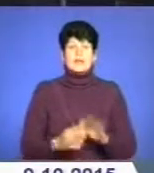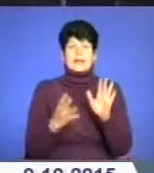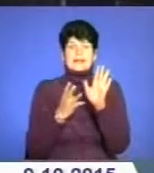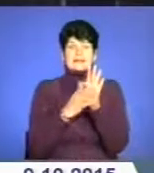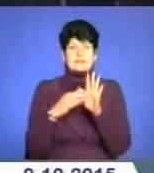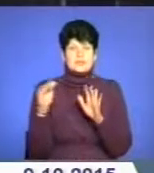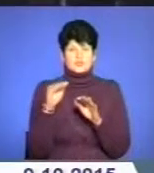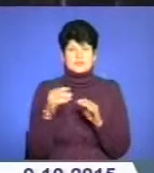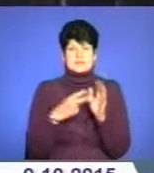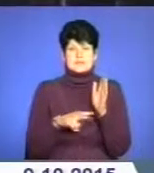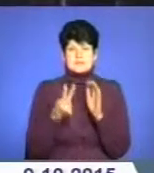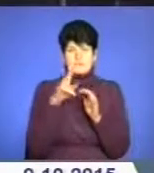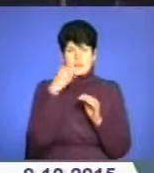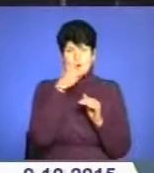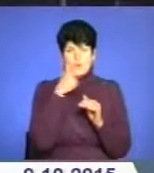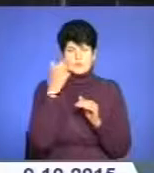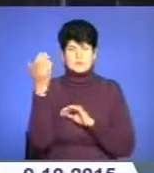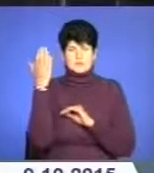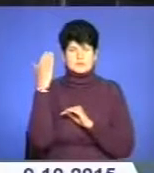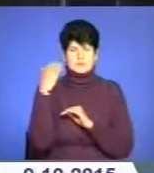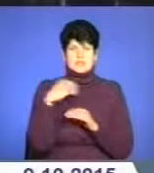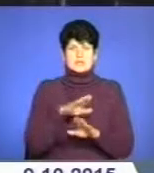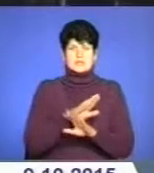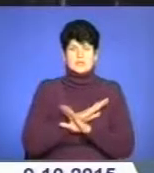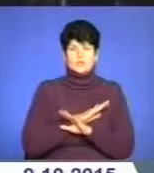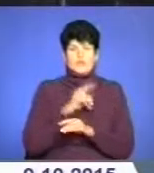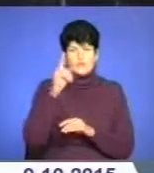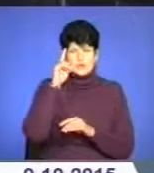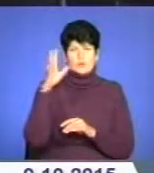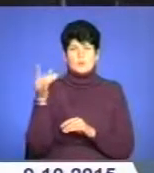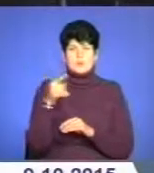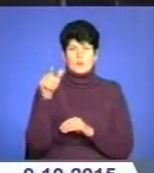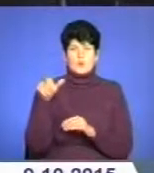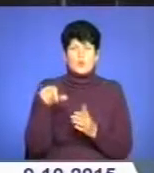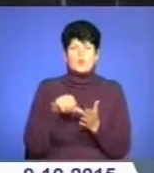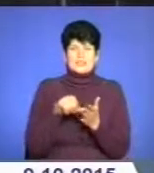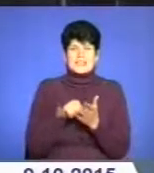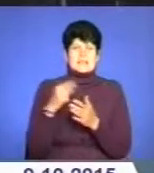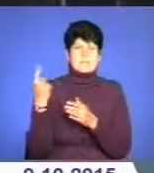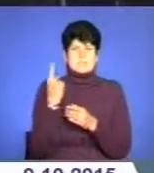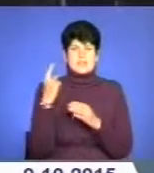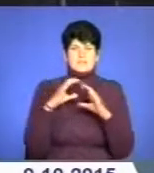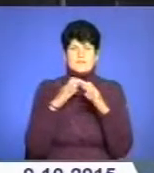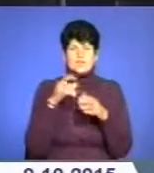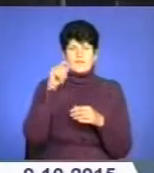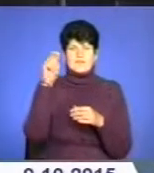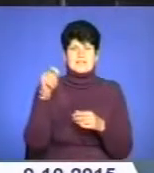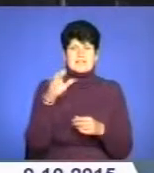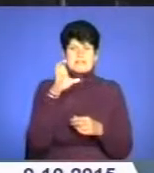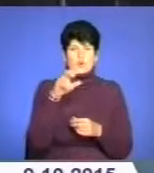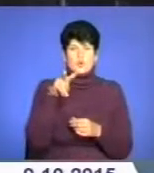9 жовтня 72 роки тому загинув відомий тернополянин, наймолодший учасник Першої світової війни Славко Луцишин.